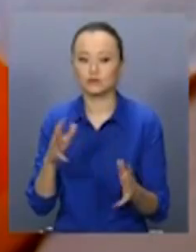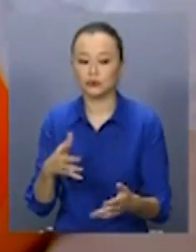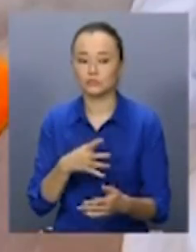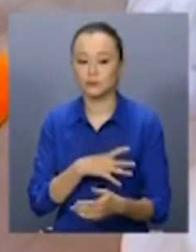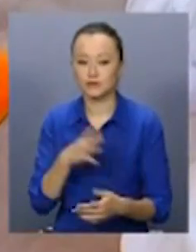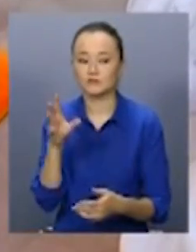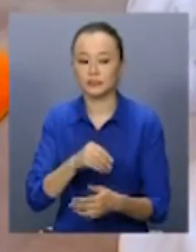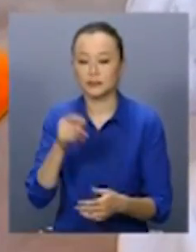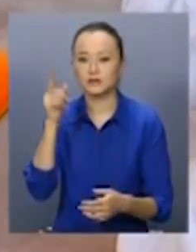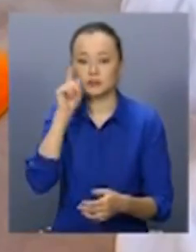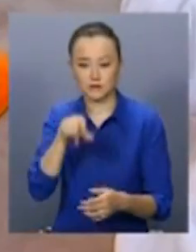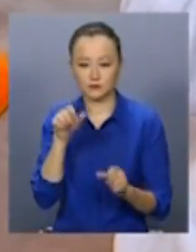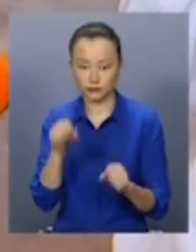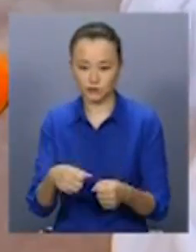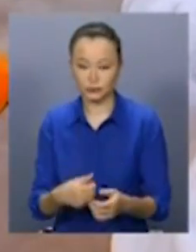отырады. Яғни